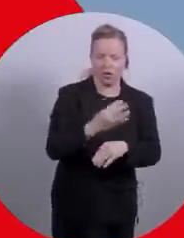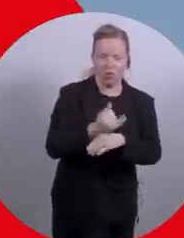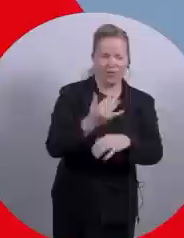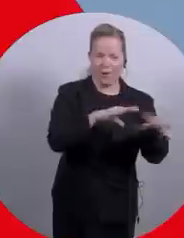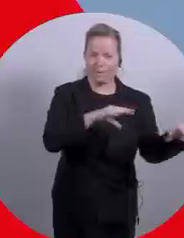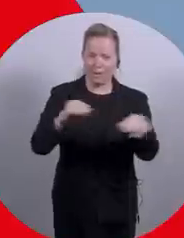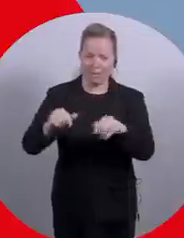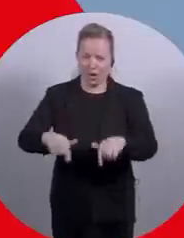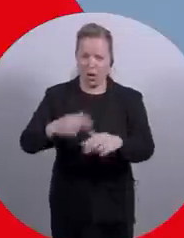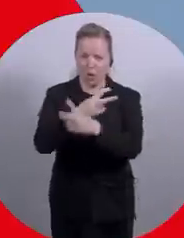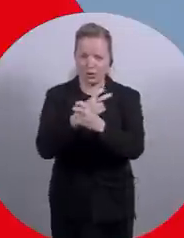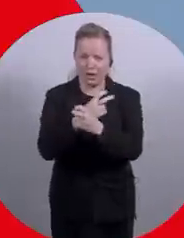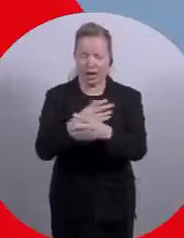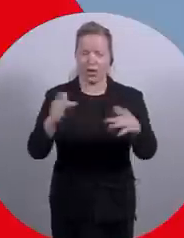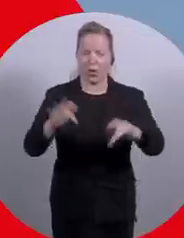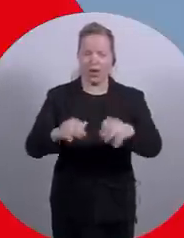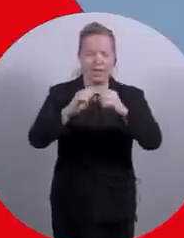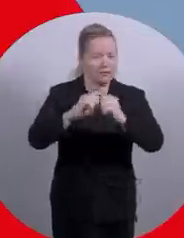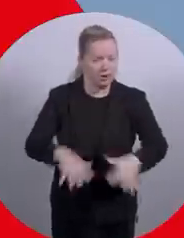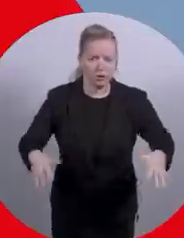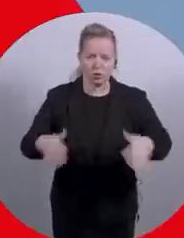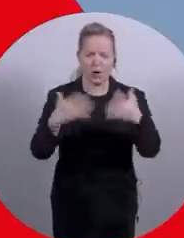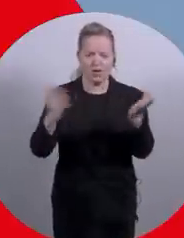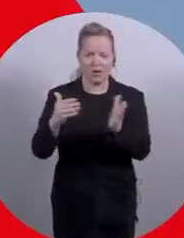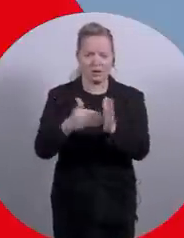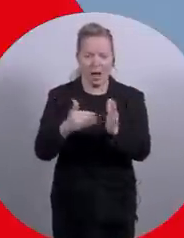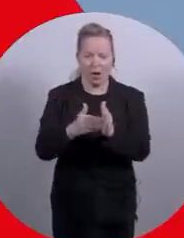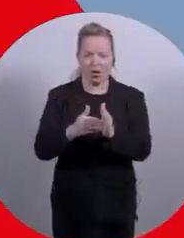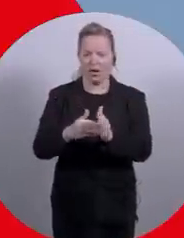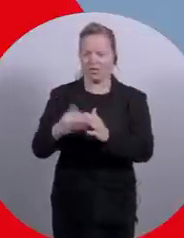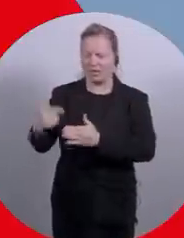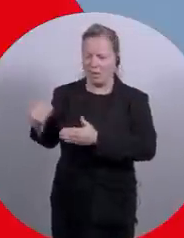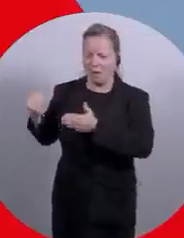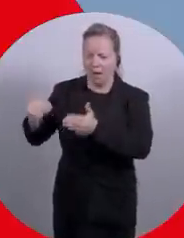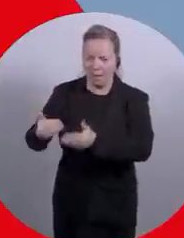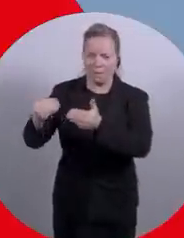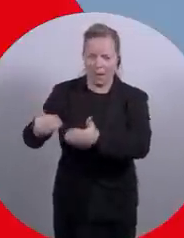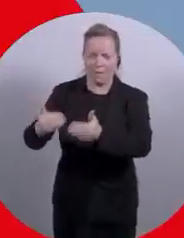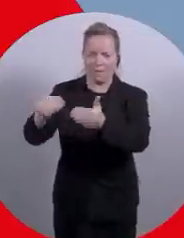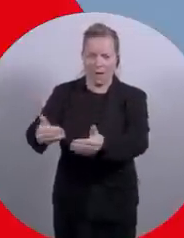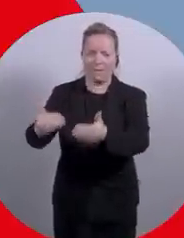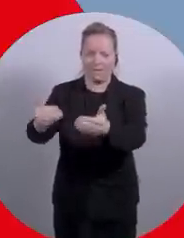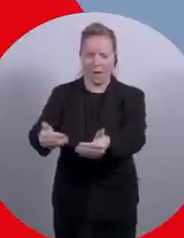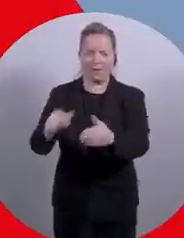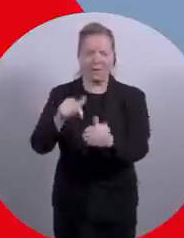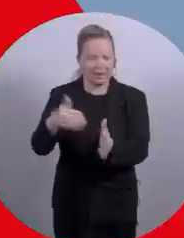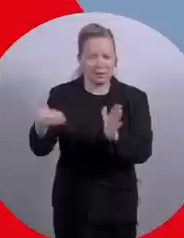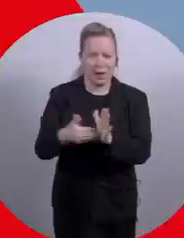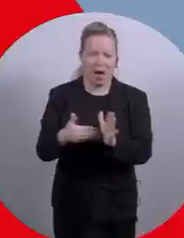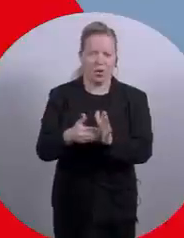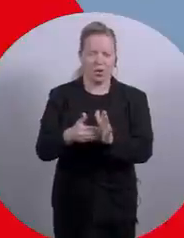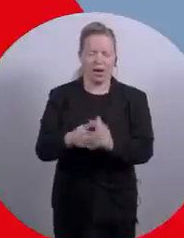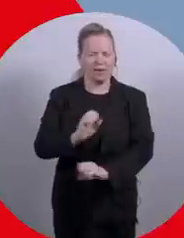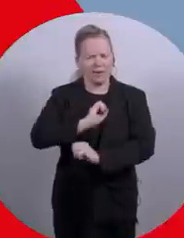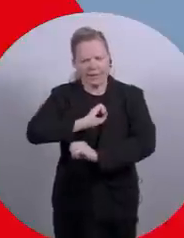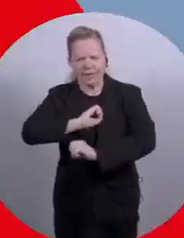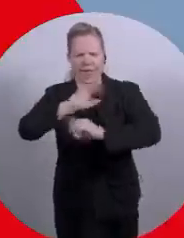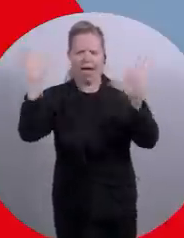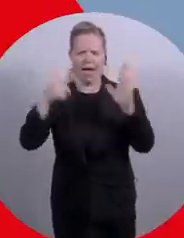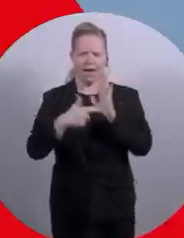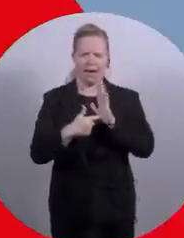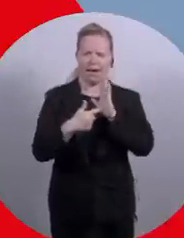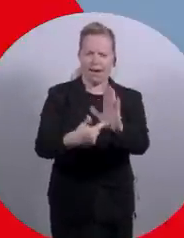welche Infrastrukturen wir benötigen alles auf die lange Bank geschoben wird und wir brauchen auch ein klares Bekenntnis